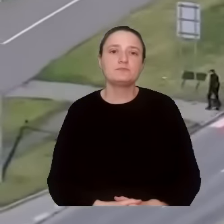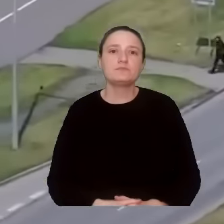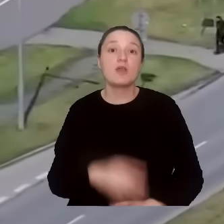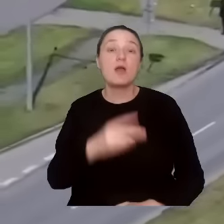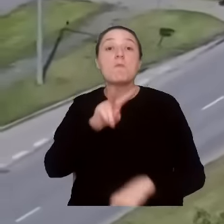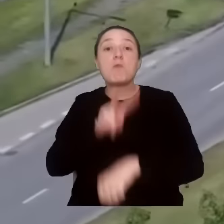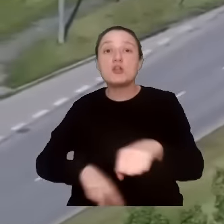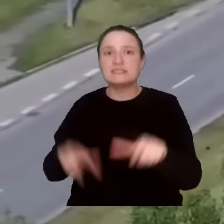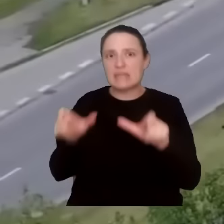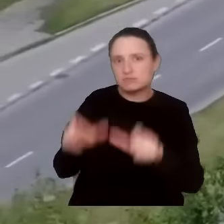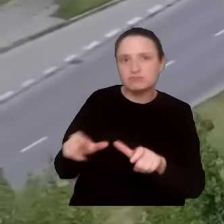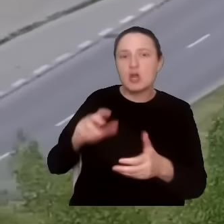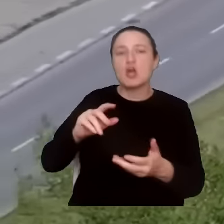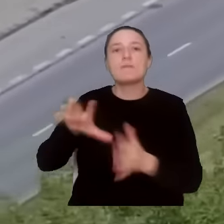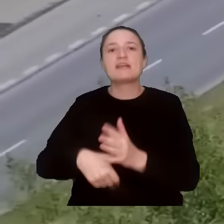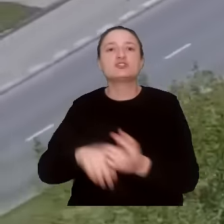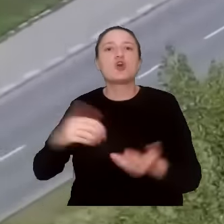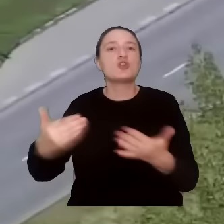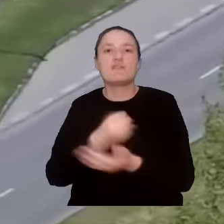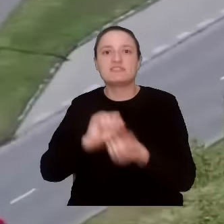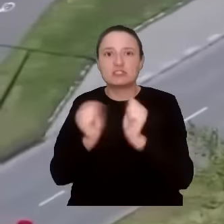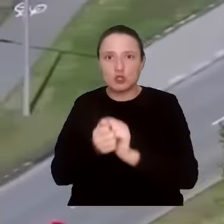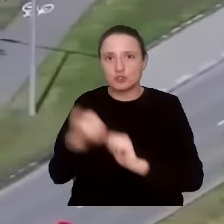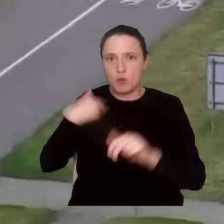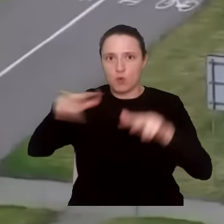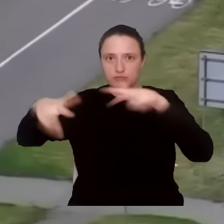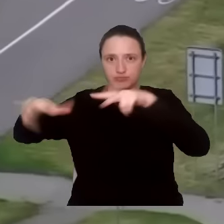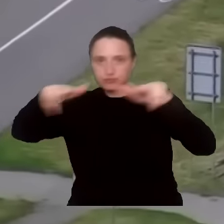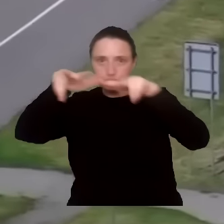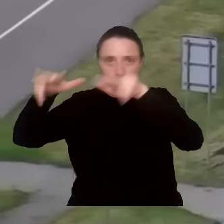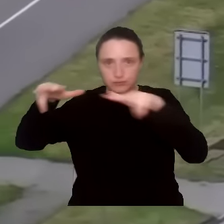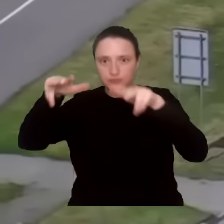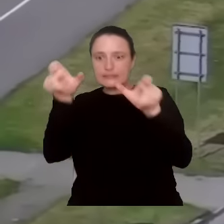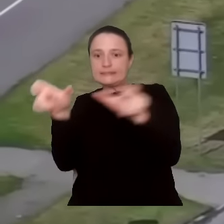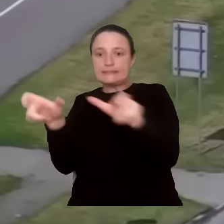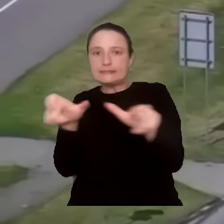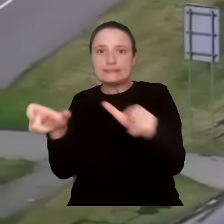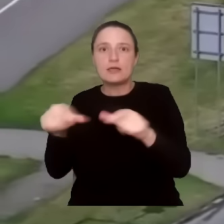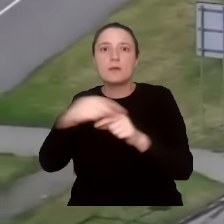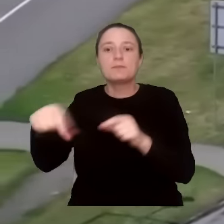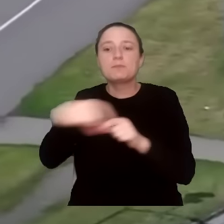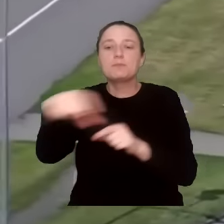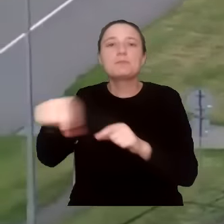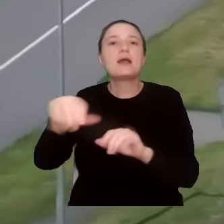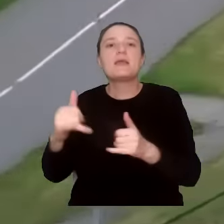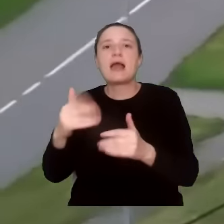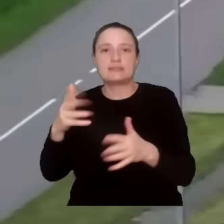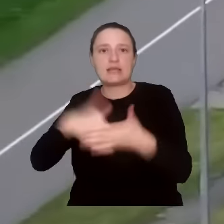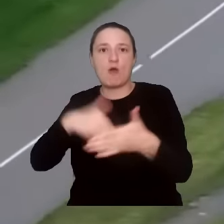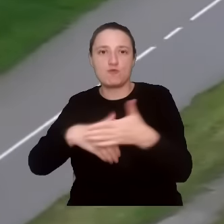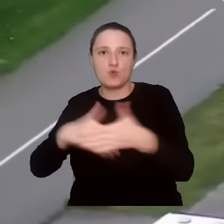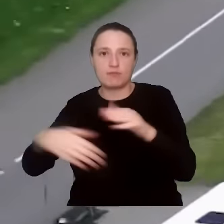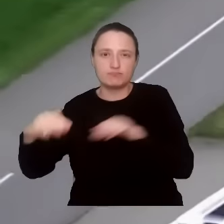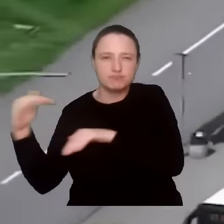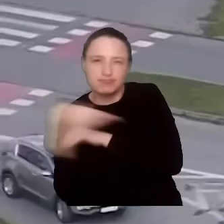Policjanci w Nowym Sączu kontrolowali kierowców z lotu ptaka, a w zasadzie drona. Wzięli na cel ruchliwe ulice Królowej Jadwigi i Józefa Piłsudskiego.